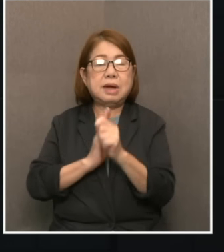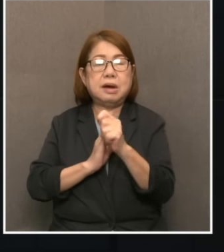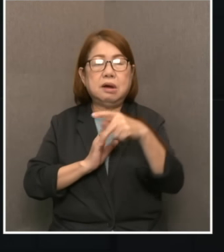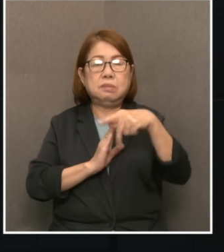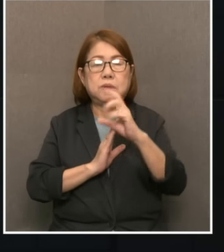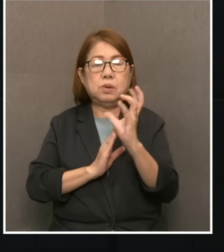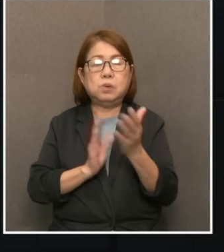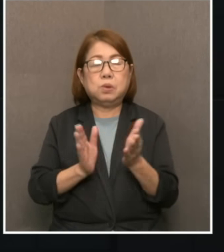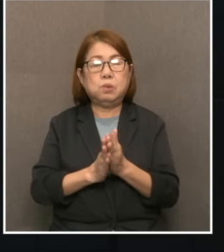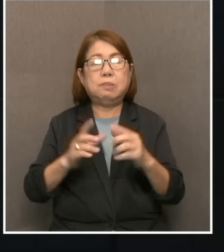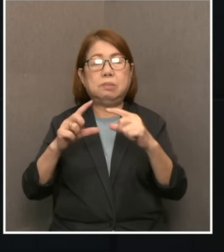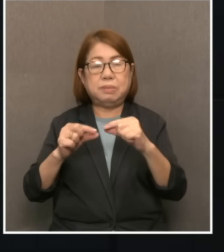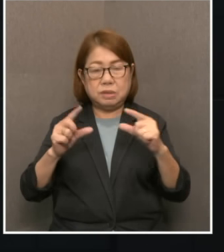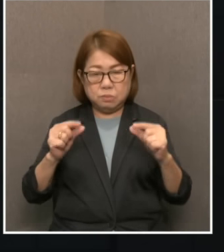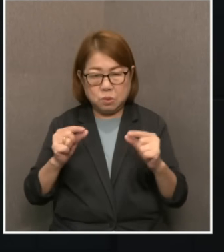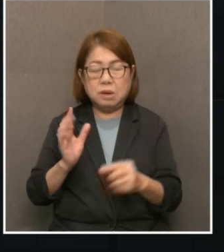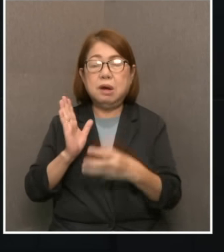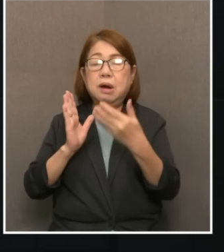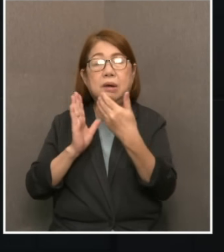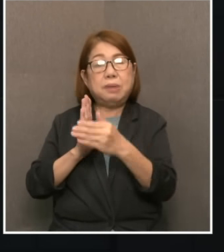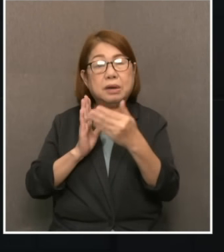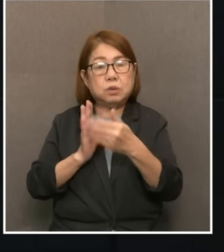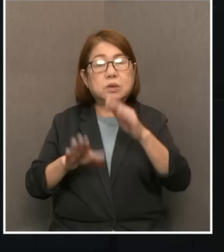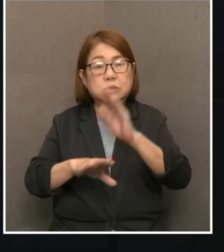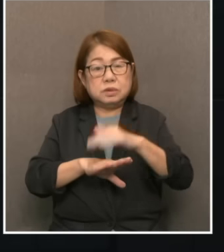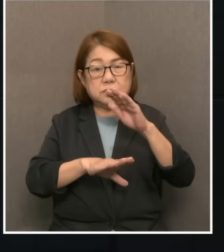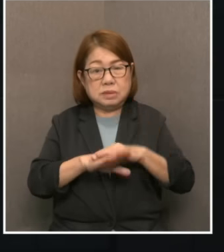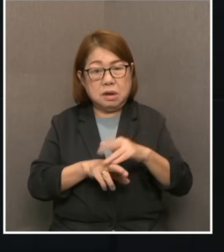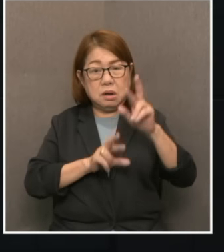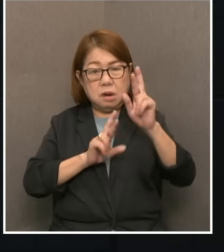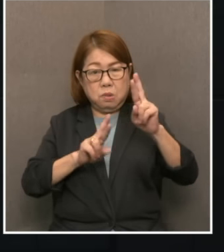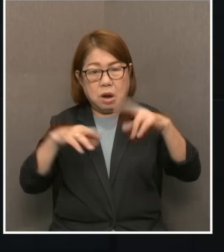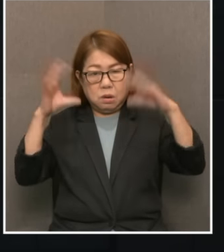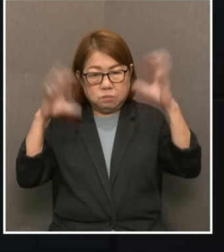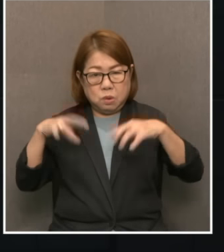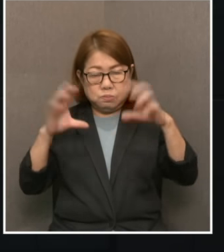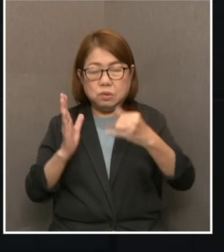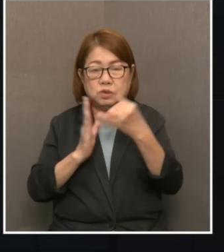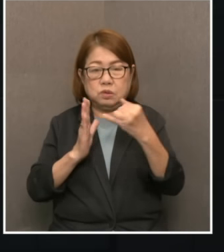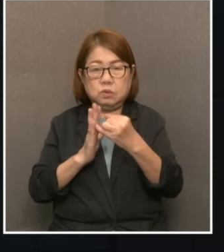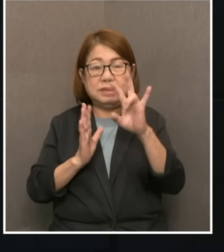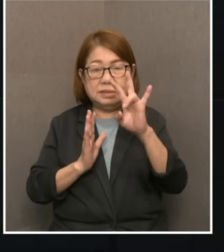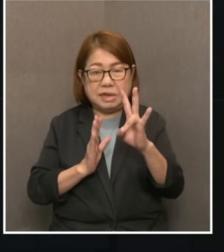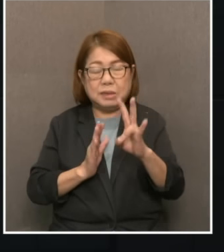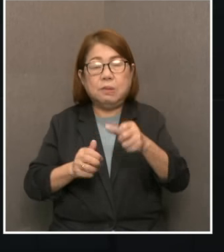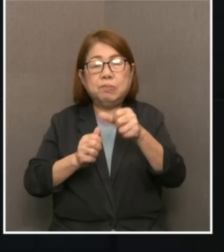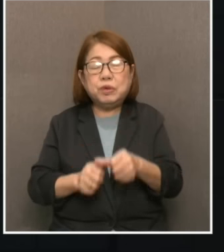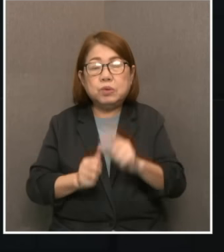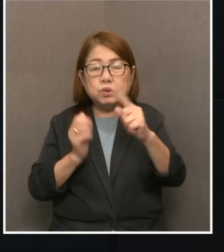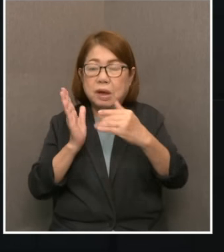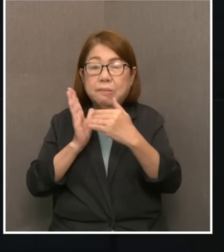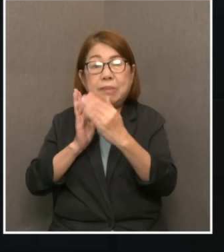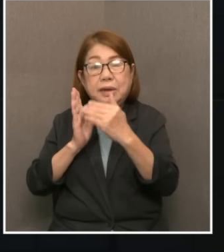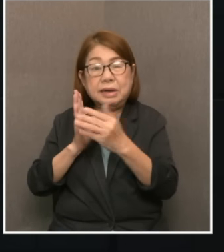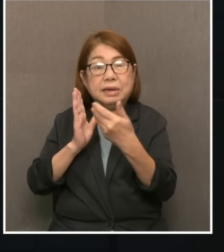โลกะเพชชบูรส่นผาตวนาวเชียเหือเตือนพืนที่เสียง ฝนตกหนัก 7 จังหวัดส่นใหญ่เป็บริเวณตอนบนของภา